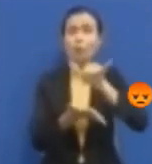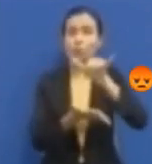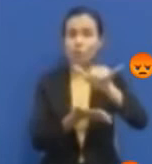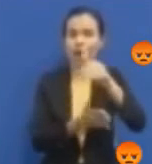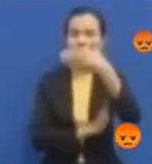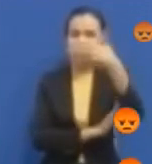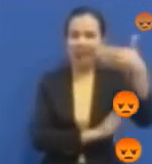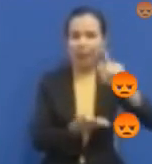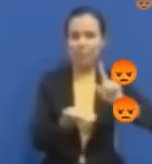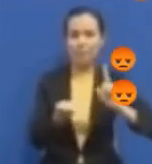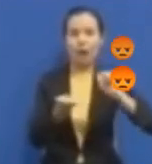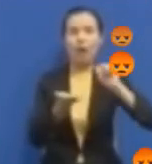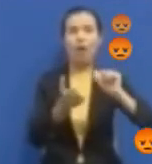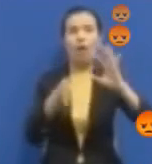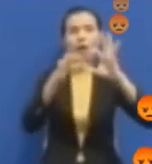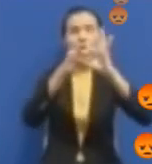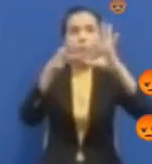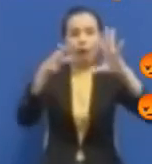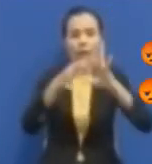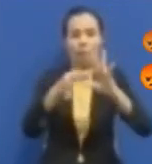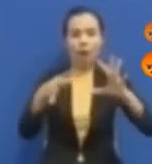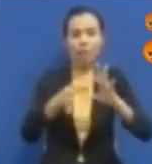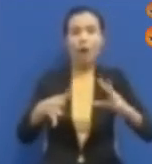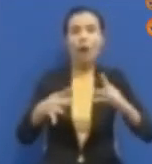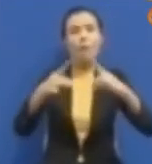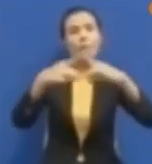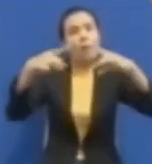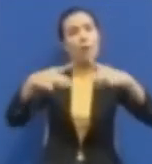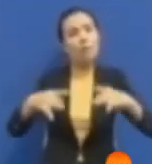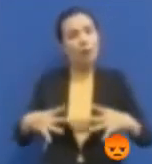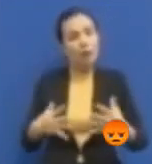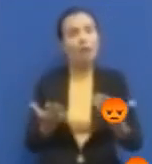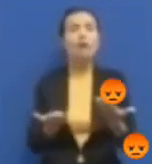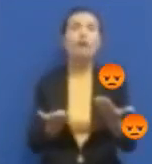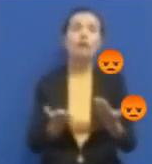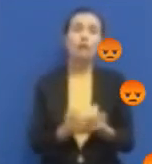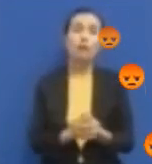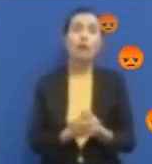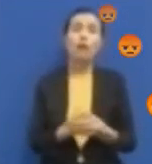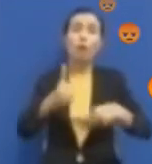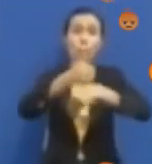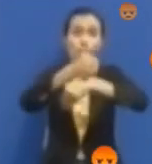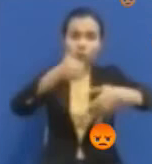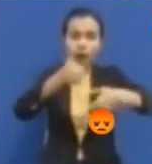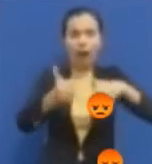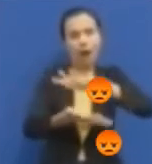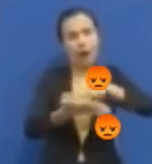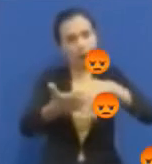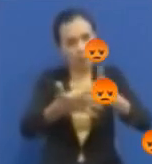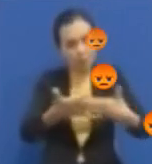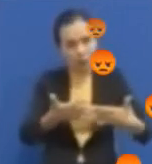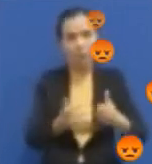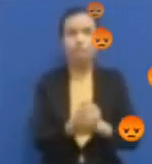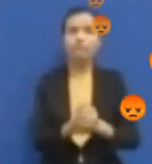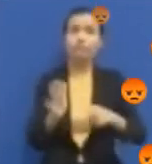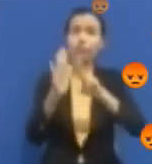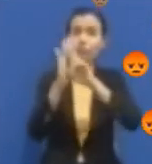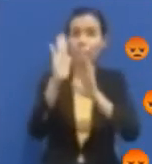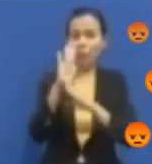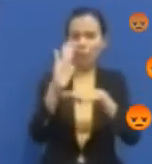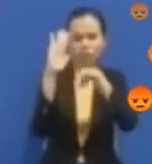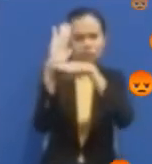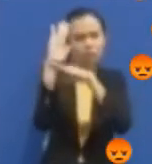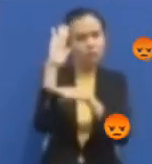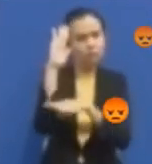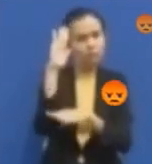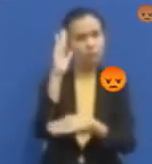บทไม่ได้สอดคล้องกันเท่าที่ควรด้วยโครงสร้างของแผนนั้นในระบบที่ได้วางไว้ต